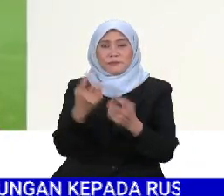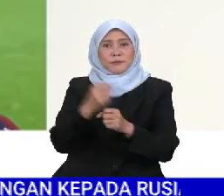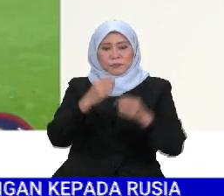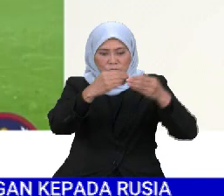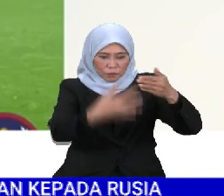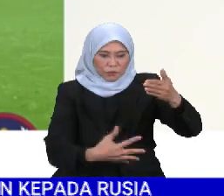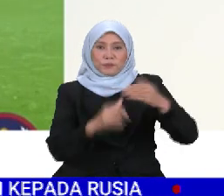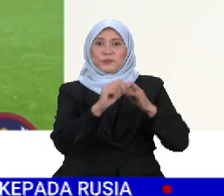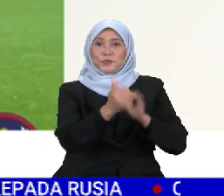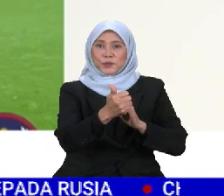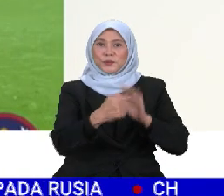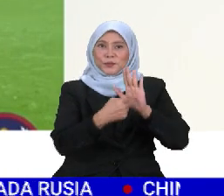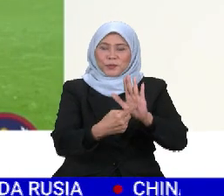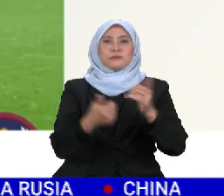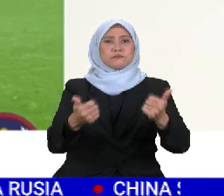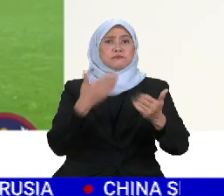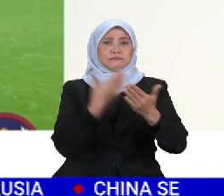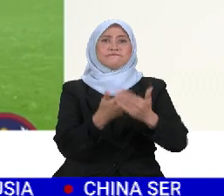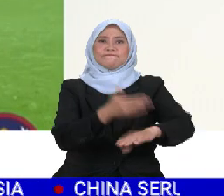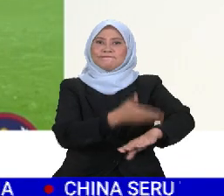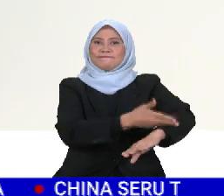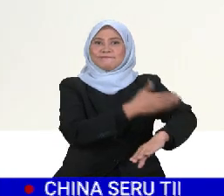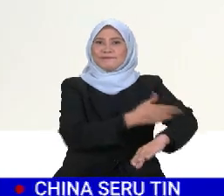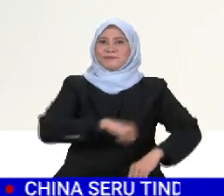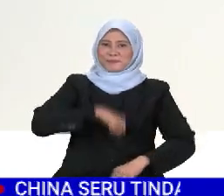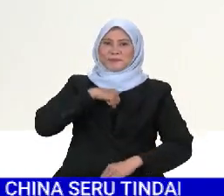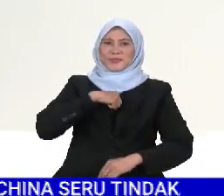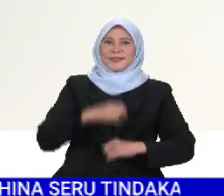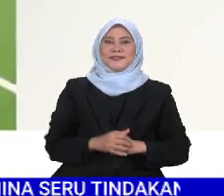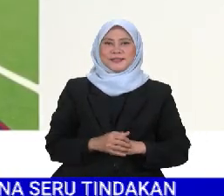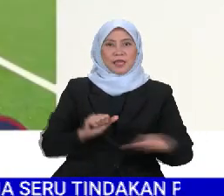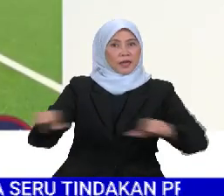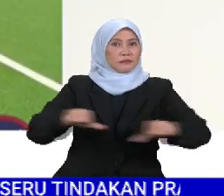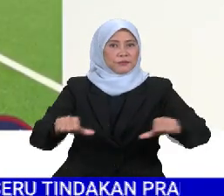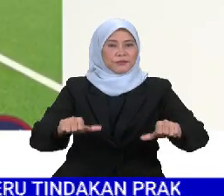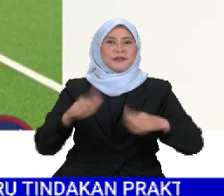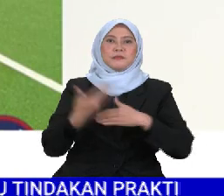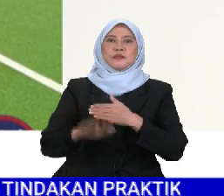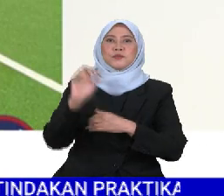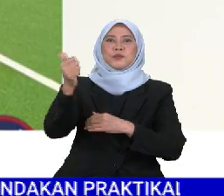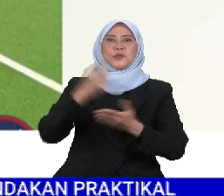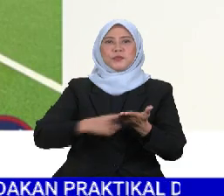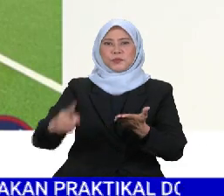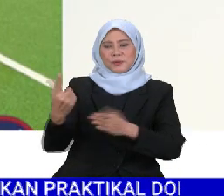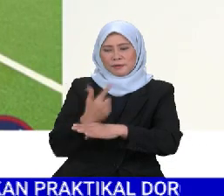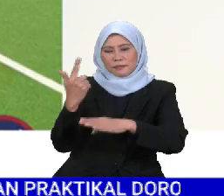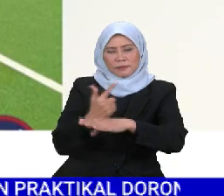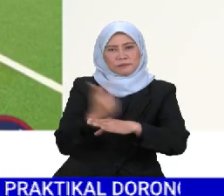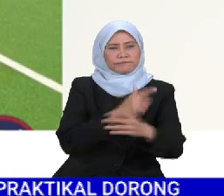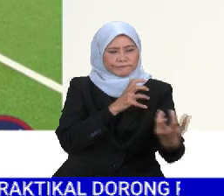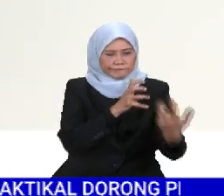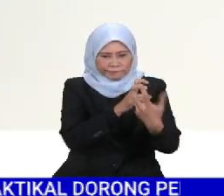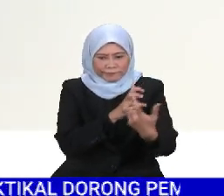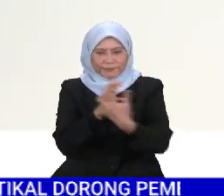ranking ke-10 dunia itu telah menunjukkan kemajuan membanggakan dari segi kecergasan selepas 10 minggu menjalani latihan